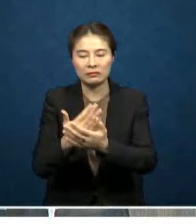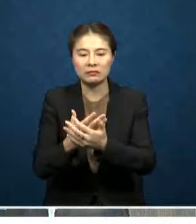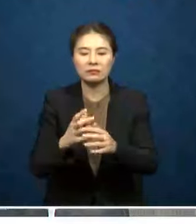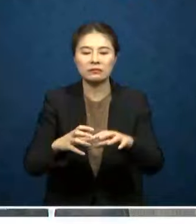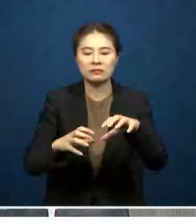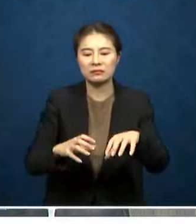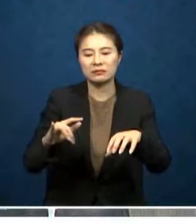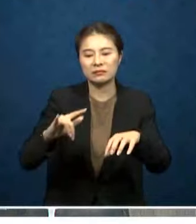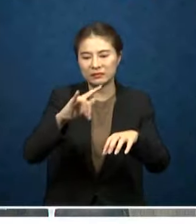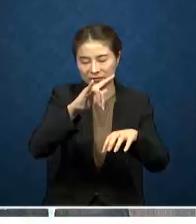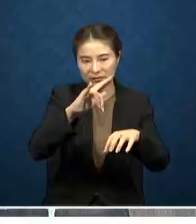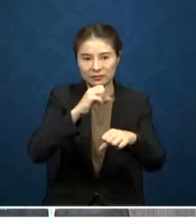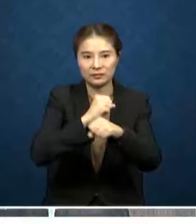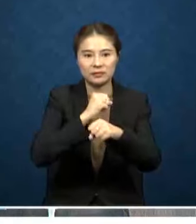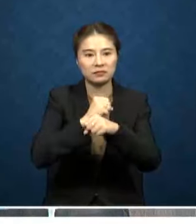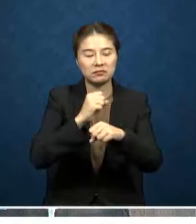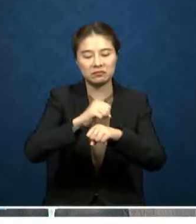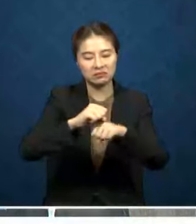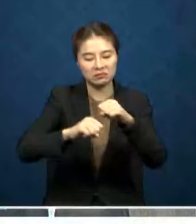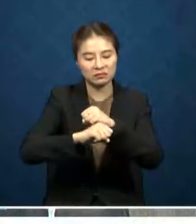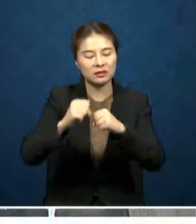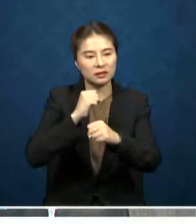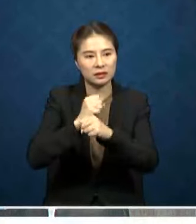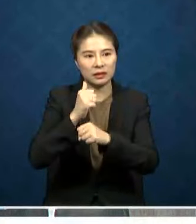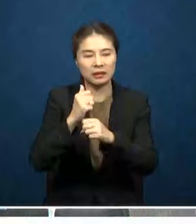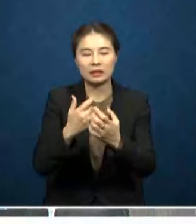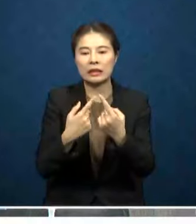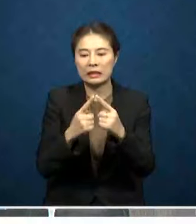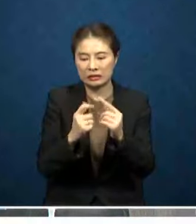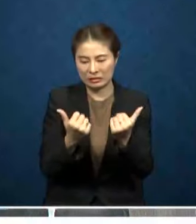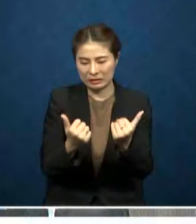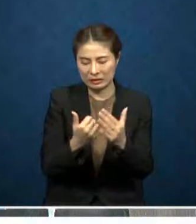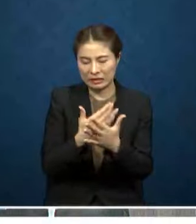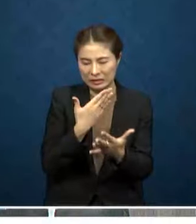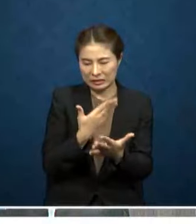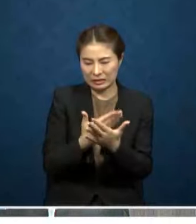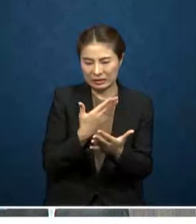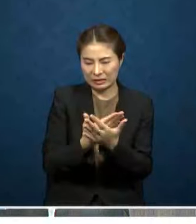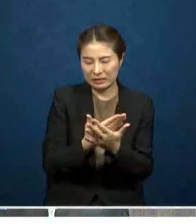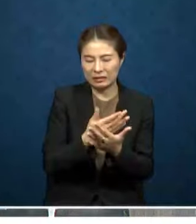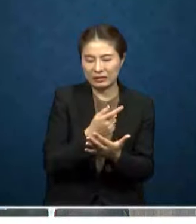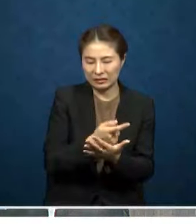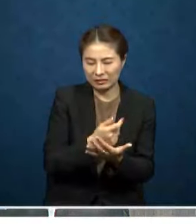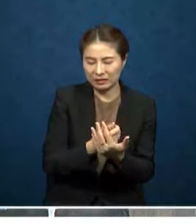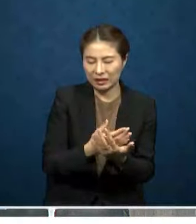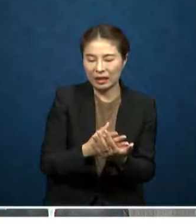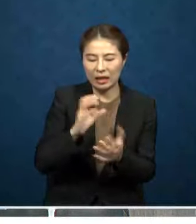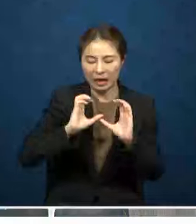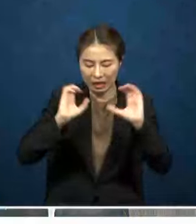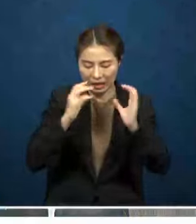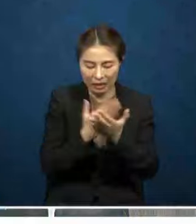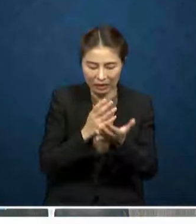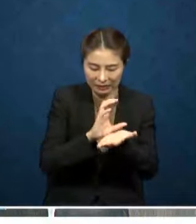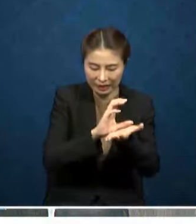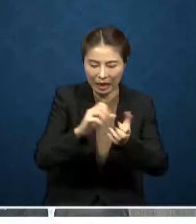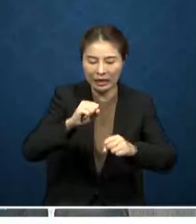บินในต่างจังหวัดได้อีกด้วยเพราะฉะนั้นนี่คือความสิ้นเปลืองของงบประมาณที่รัฐฐะจะต้องใช้จ่าย